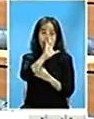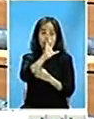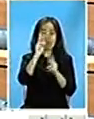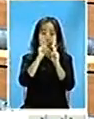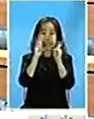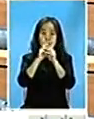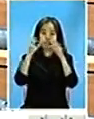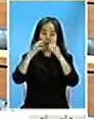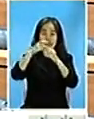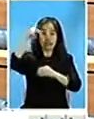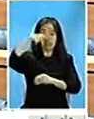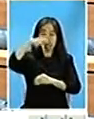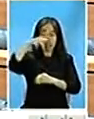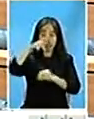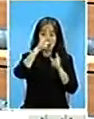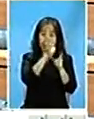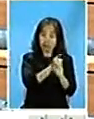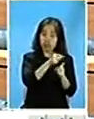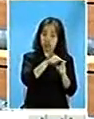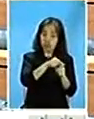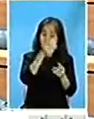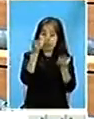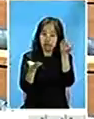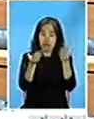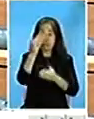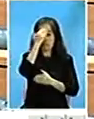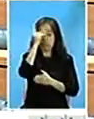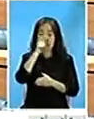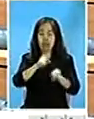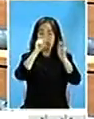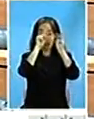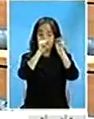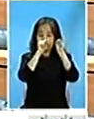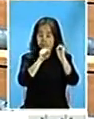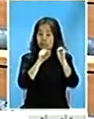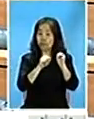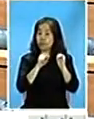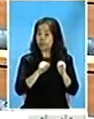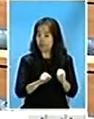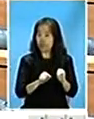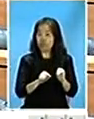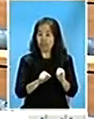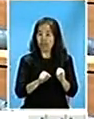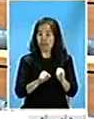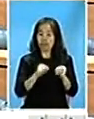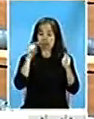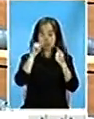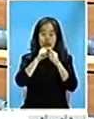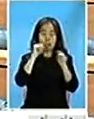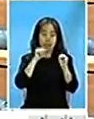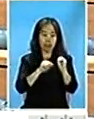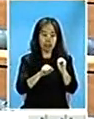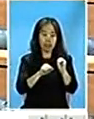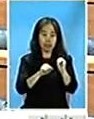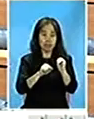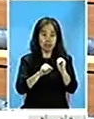เป็นลำดับในการพิจารณาหรือไม่หรืออย่างไรเพราะว่าในแต่ละมาตราเนี่ยนะครับโดยเฉพาะมาตราที่